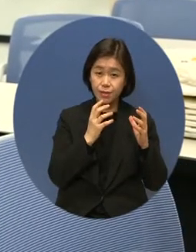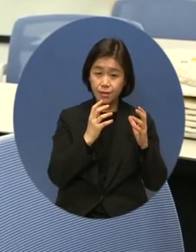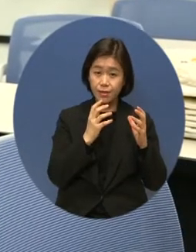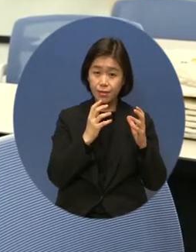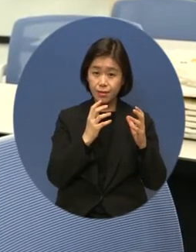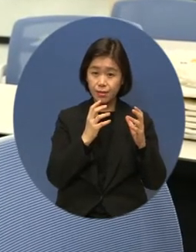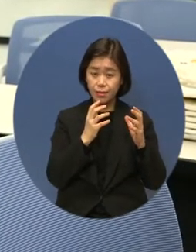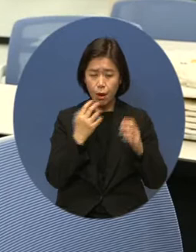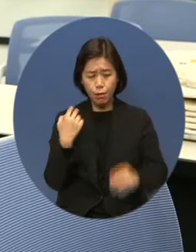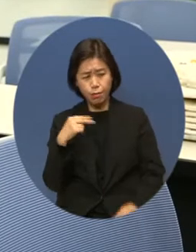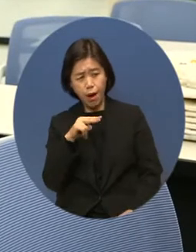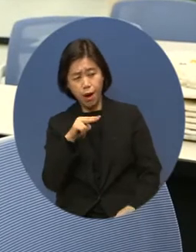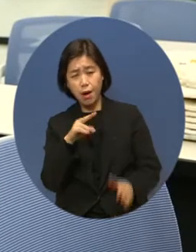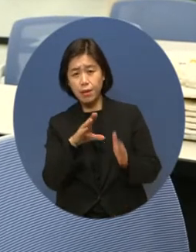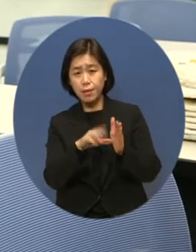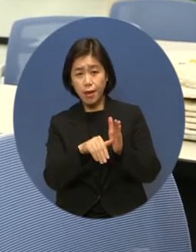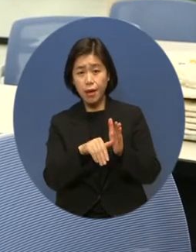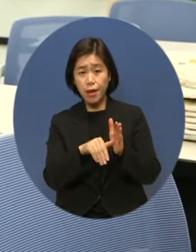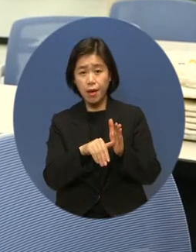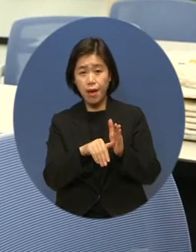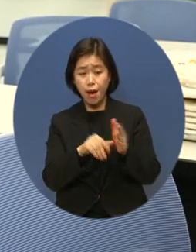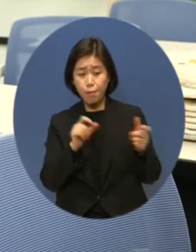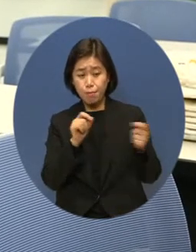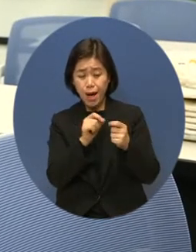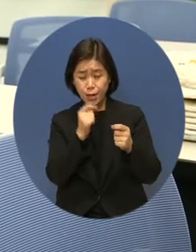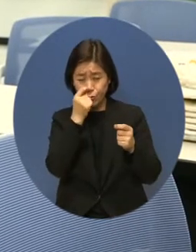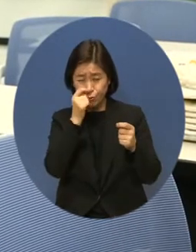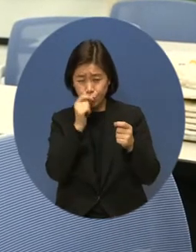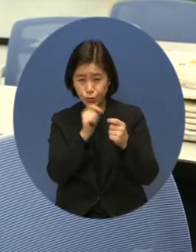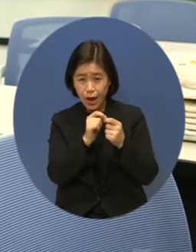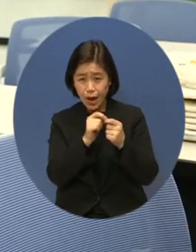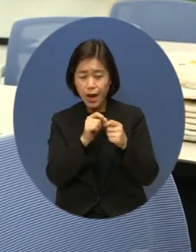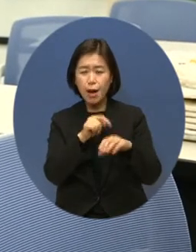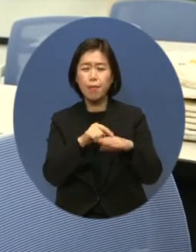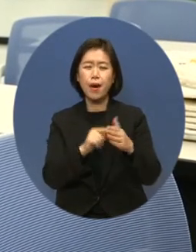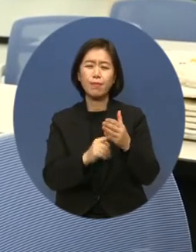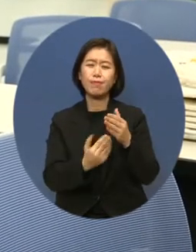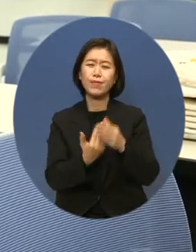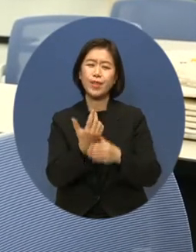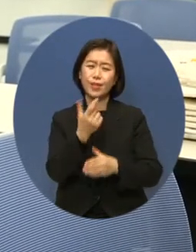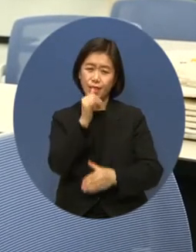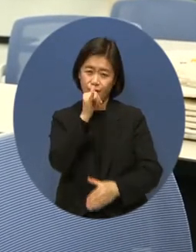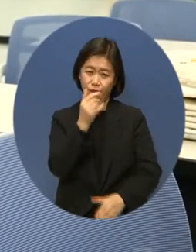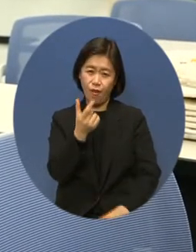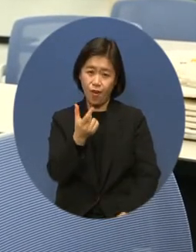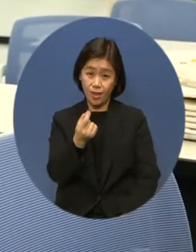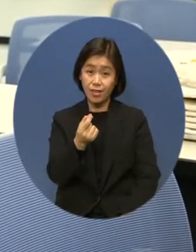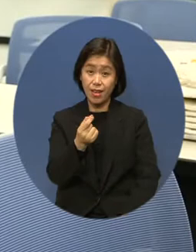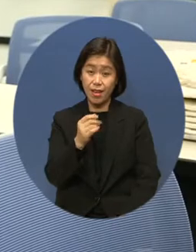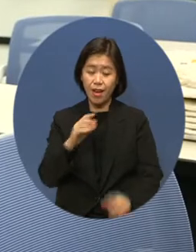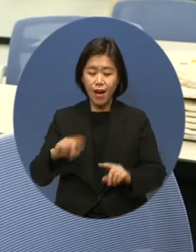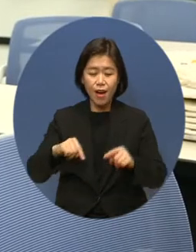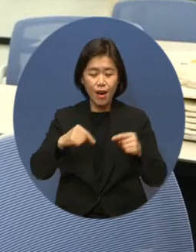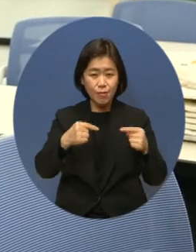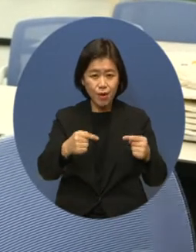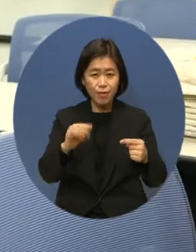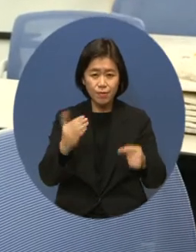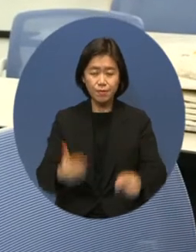시각장애인들을 바라볼 때 좀 더 가깝고 친숙하게 다가갈 수 있는 좋은 계기가 될 것 같아서 참여하게